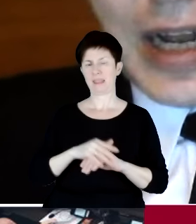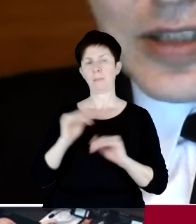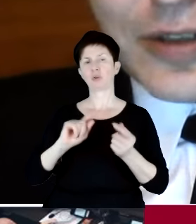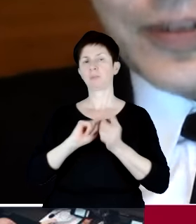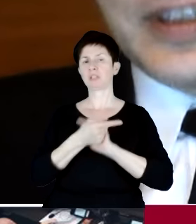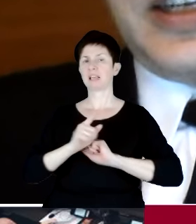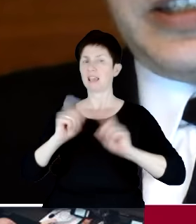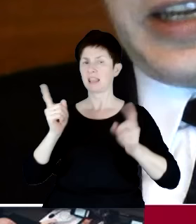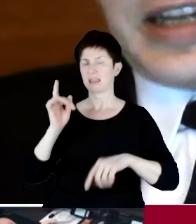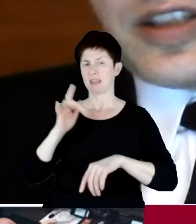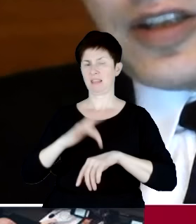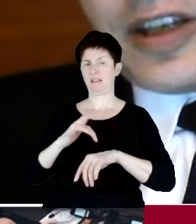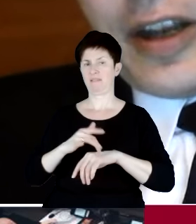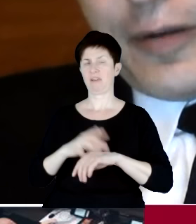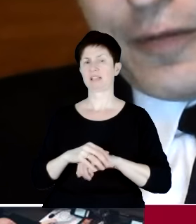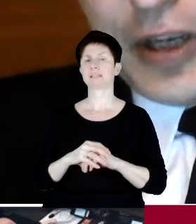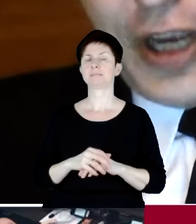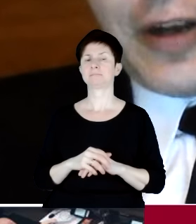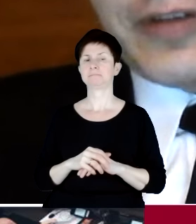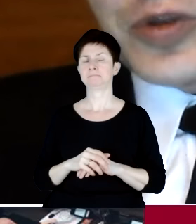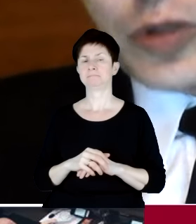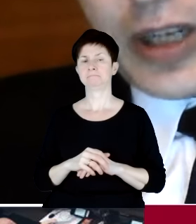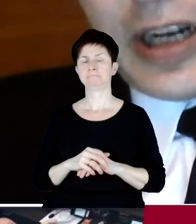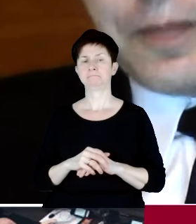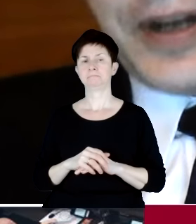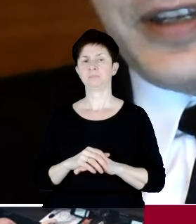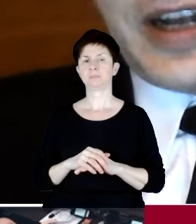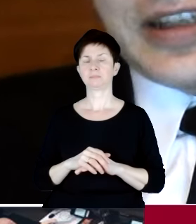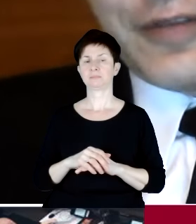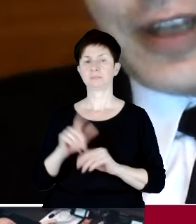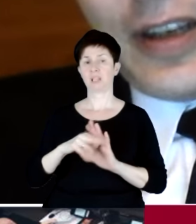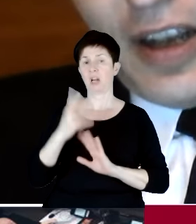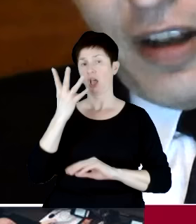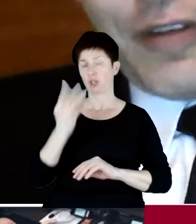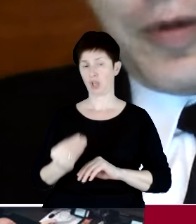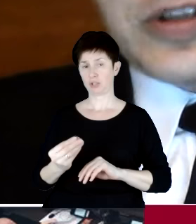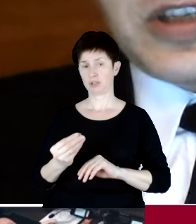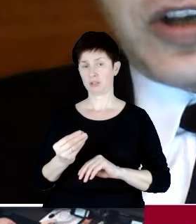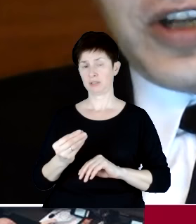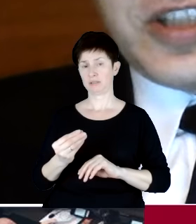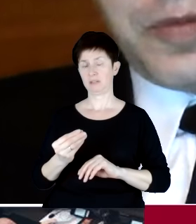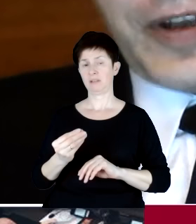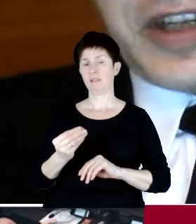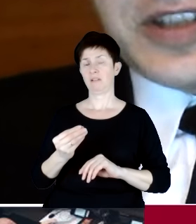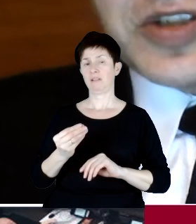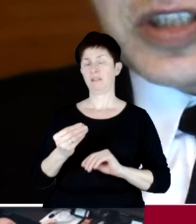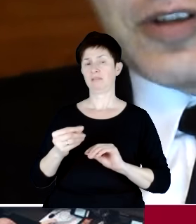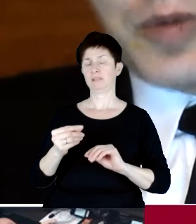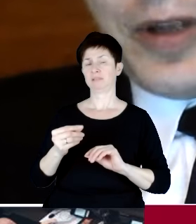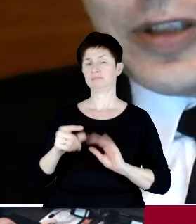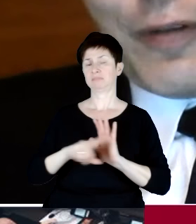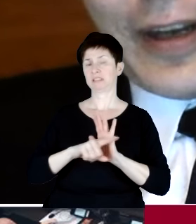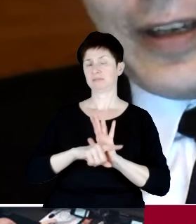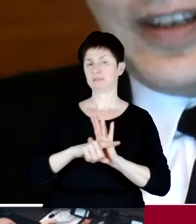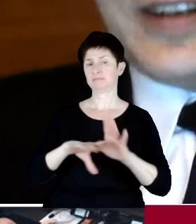z mobilizacją. I teraz jesienią na skutek kampanii negatywnej wyborcy Koalicji Obywatelskiej